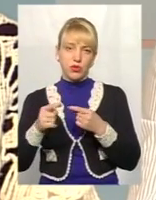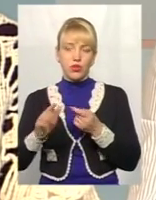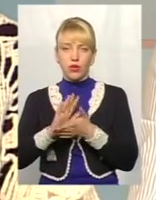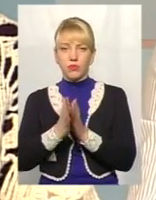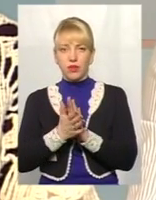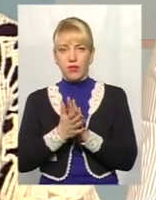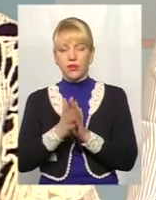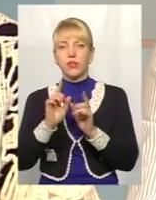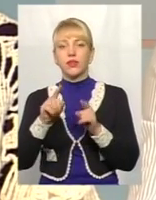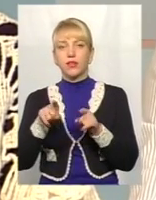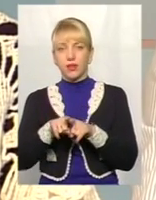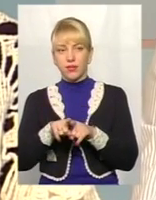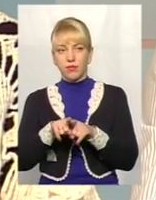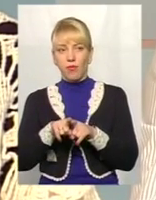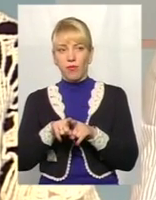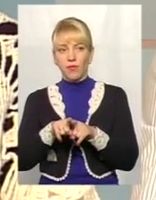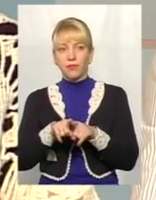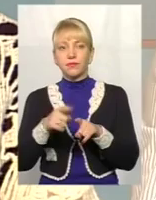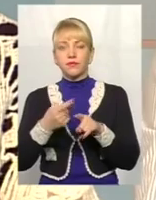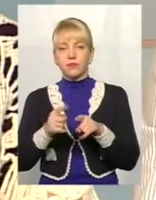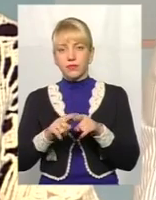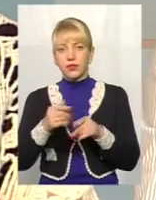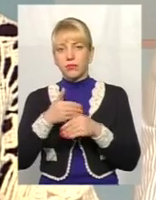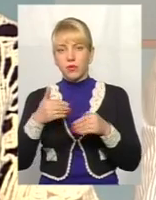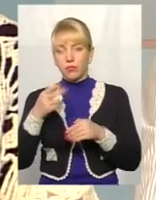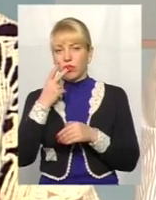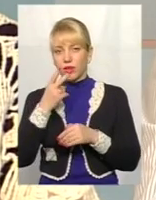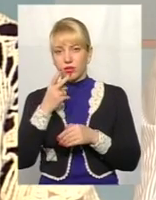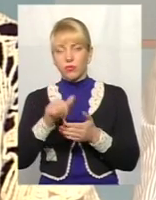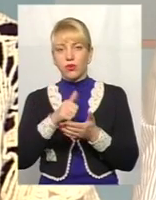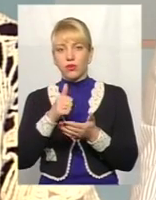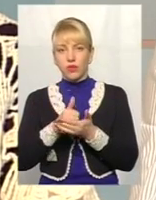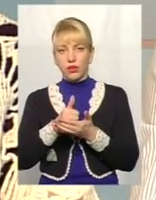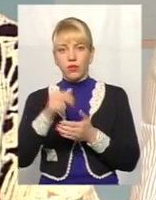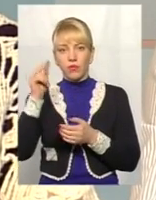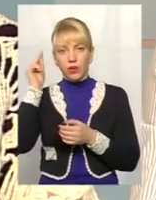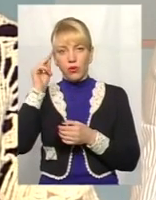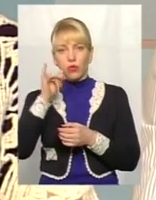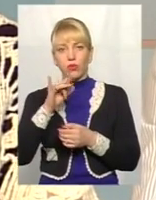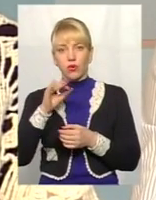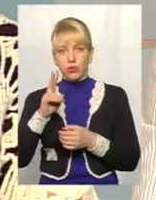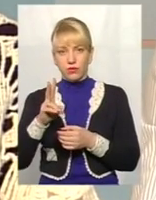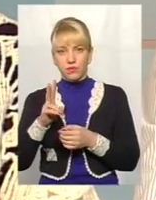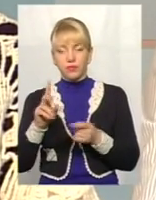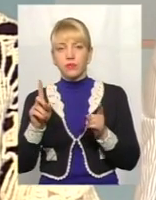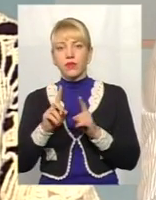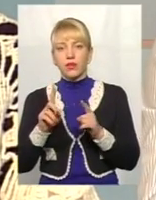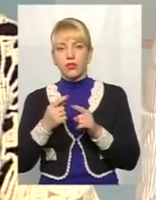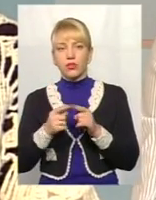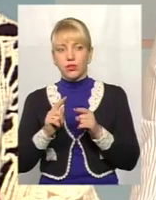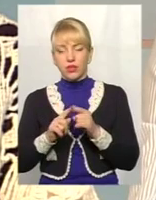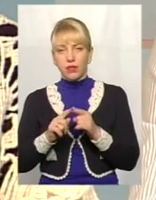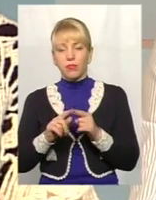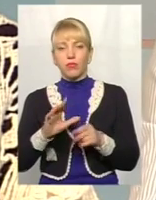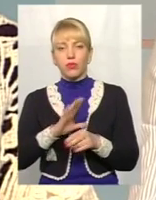І саме так цим ми показуємо головний урок Голокосту, що, в принципі, це явище сталося